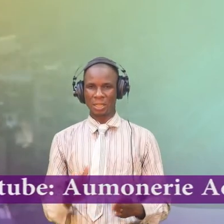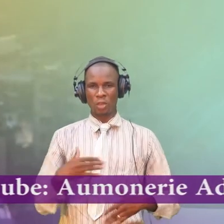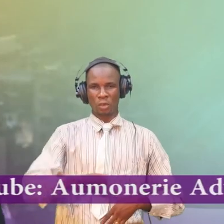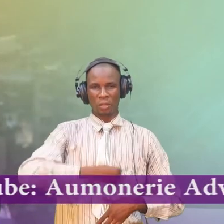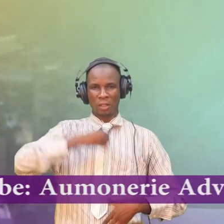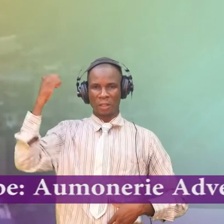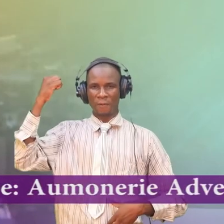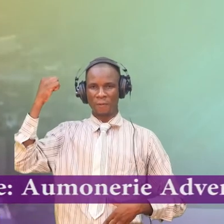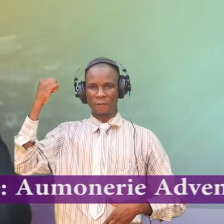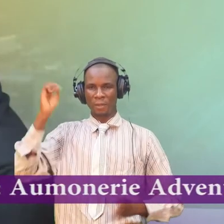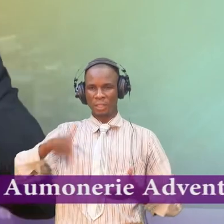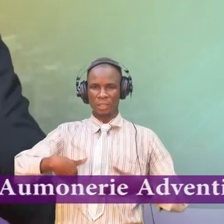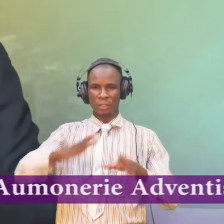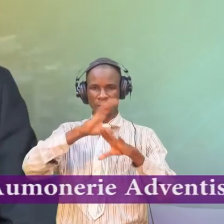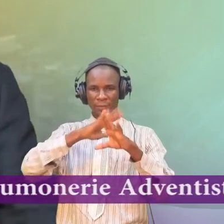Marko